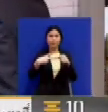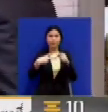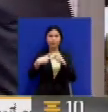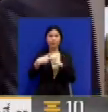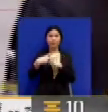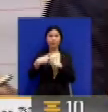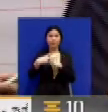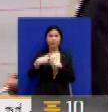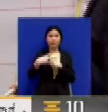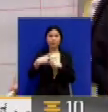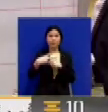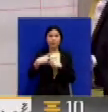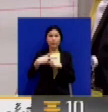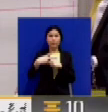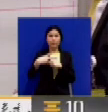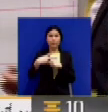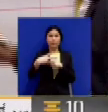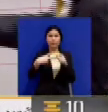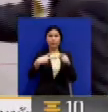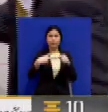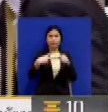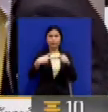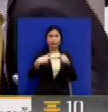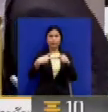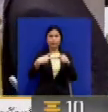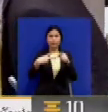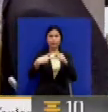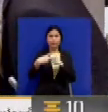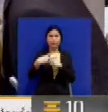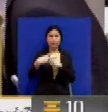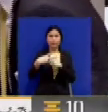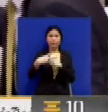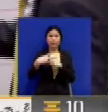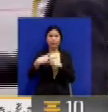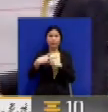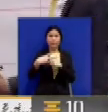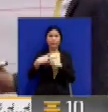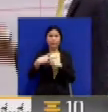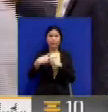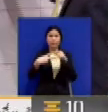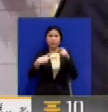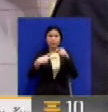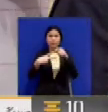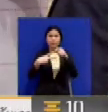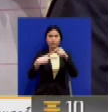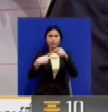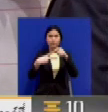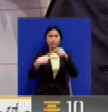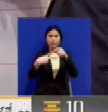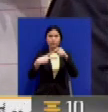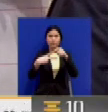จะให้ชื่อชวนหลีกภัยแล้วก็ชื่อสมพงษ์อมรินทร์นี่จะต้องให้มีกรรมแน่ทวิสต์แล้วเป็นยังไงบ้างนะเ